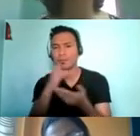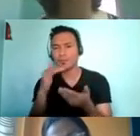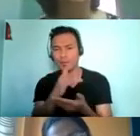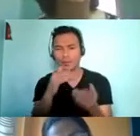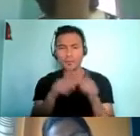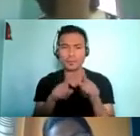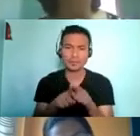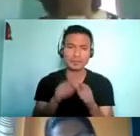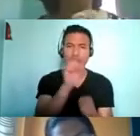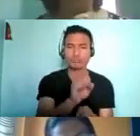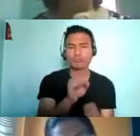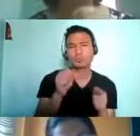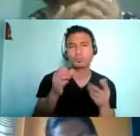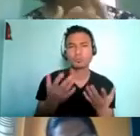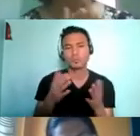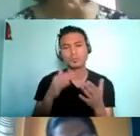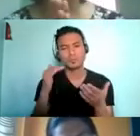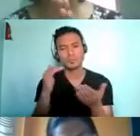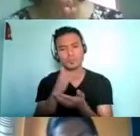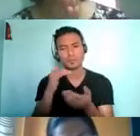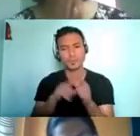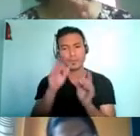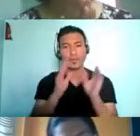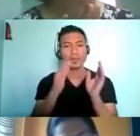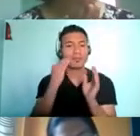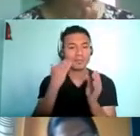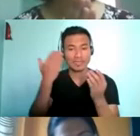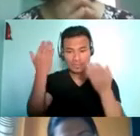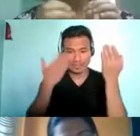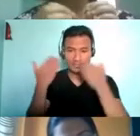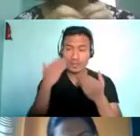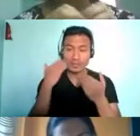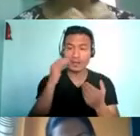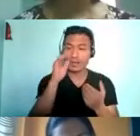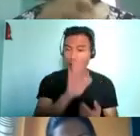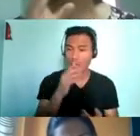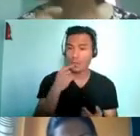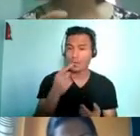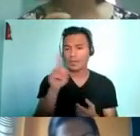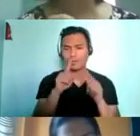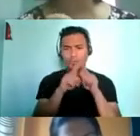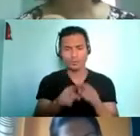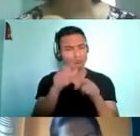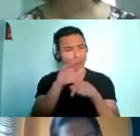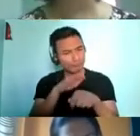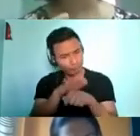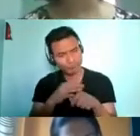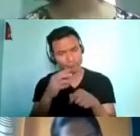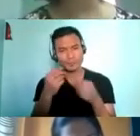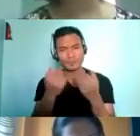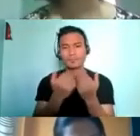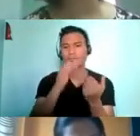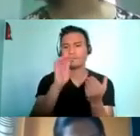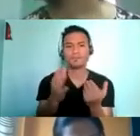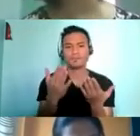पनि उसले आफ्नो नानीलाई पनि यदि महिलाले हिंसामा परेको महिला छ भने उसले राम्ररी स्याहार सुसार गर्नु नसक्दा, किनभने